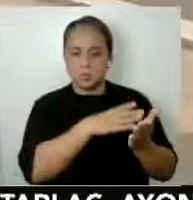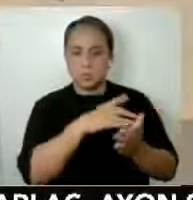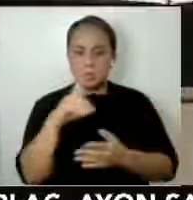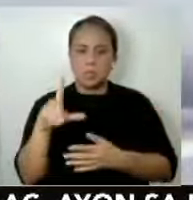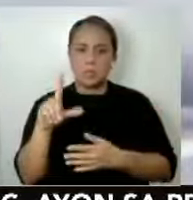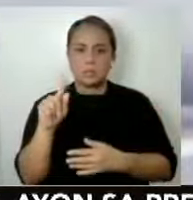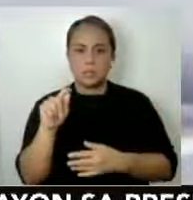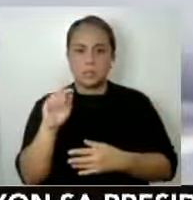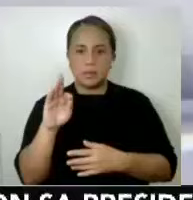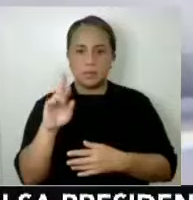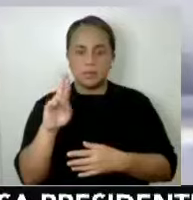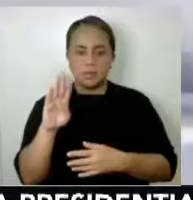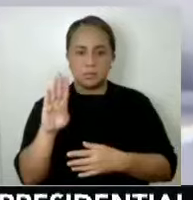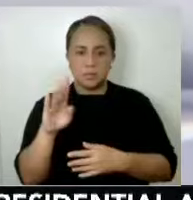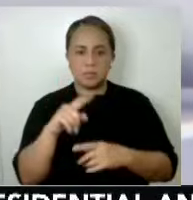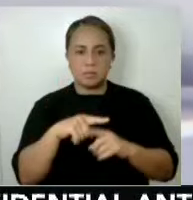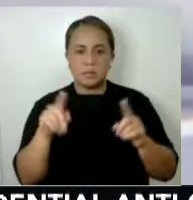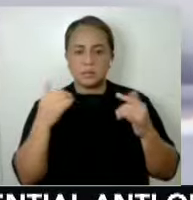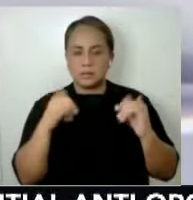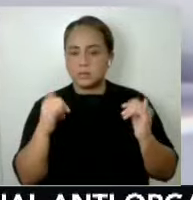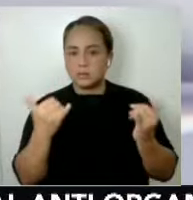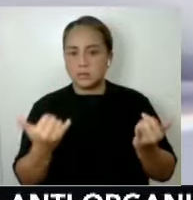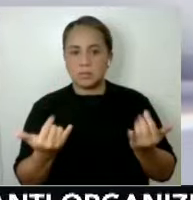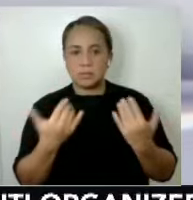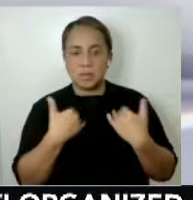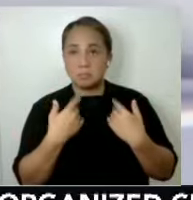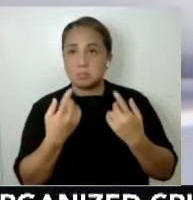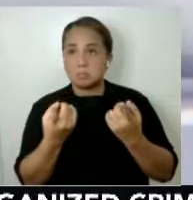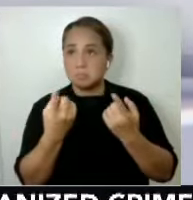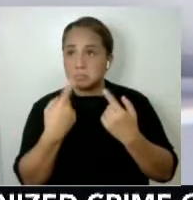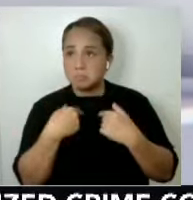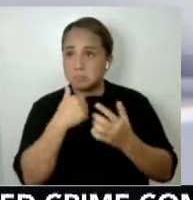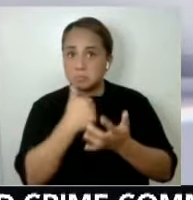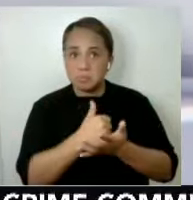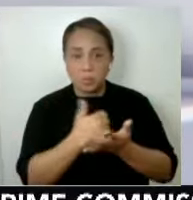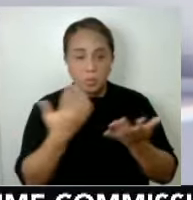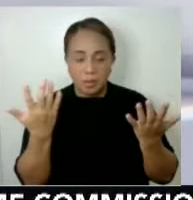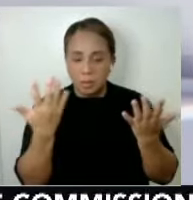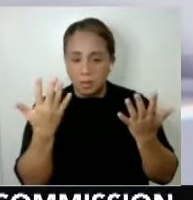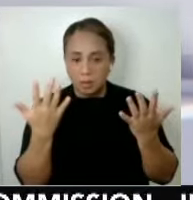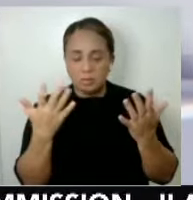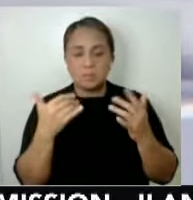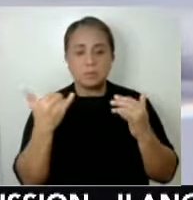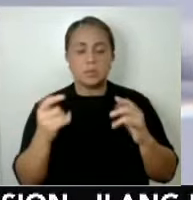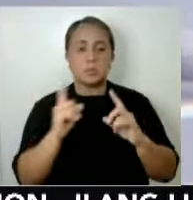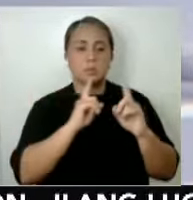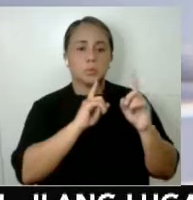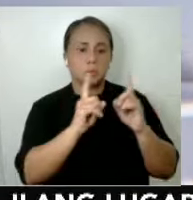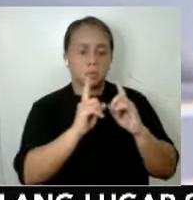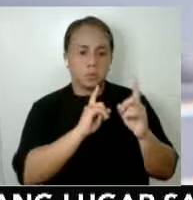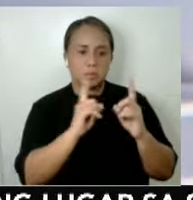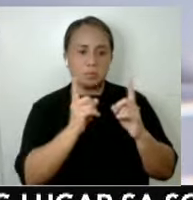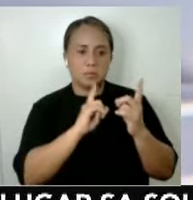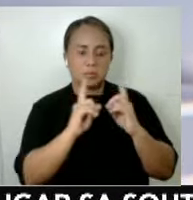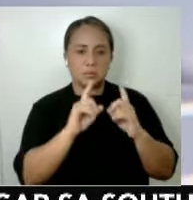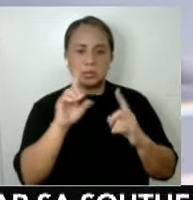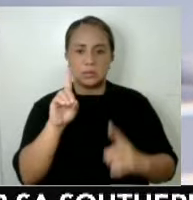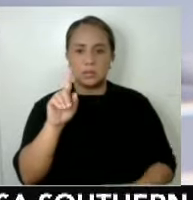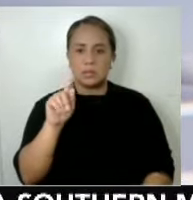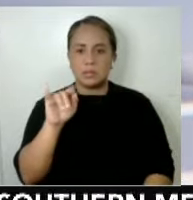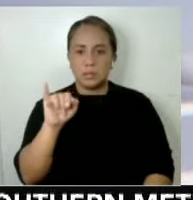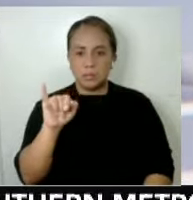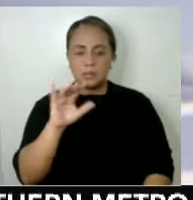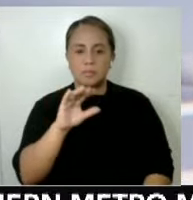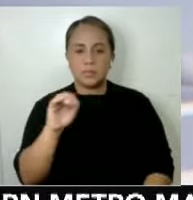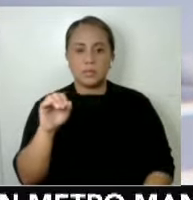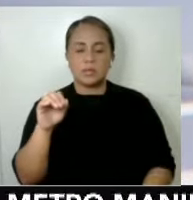pero hanggang ngayon, sir, wala naman kami nakukuhang approval. Ngayon, kausap namin ang DTI na mismo ang nag-approach sa